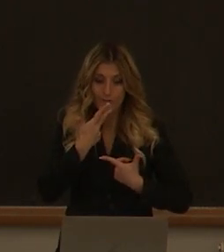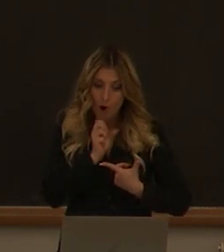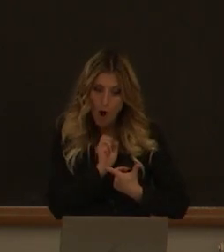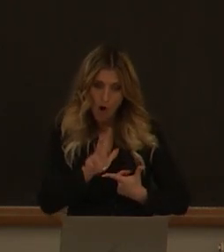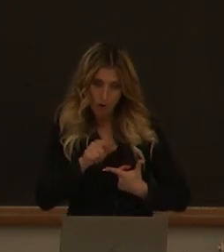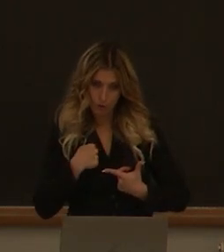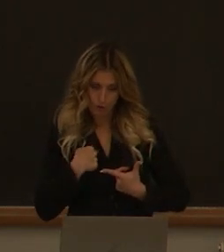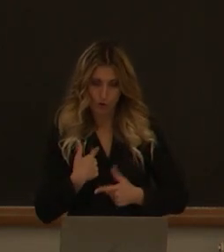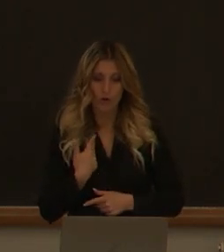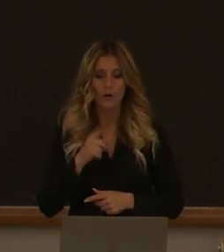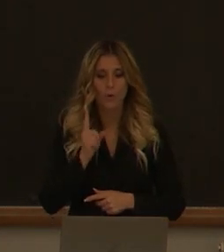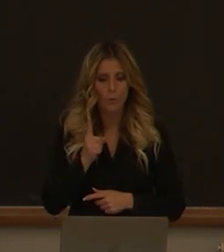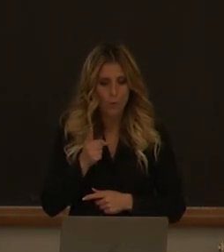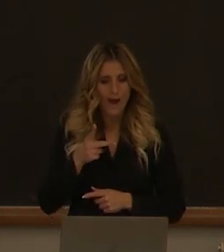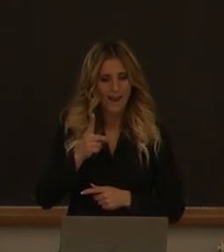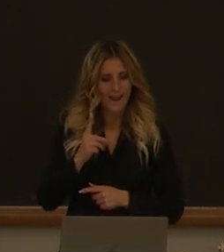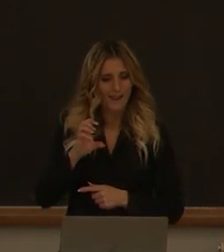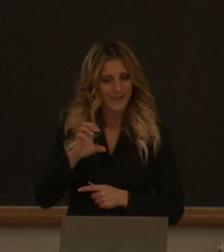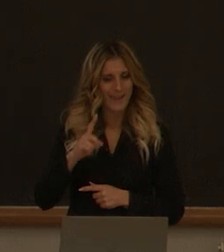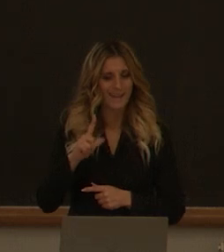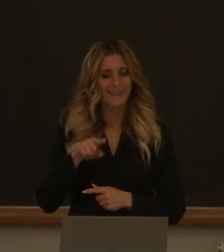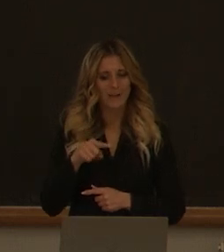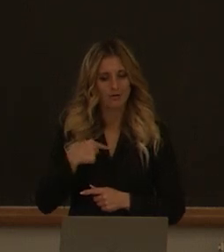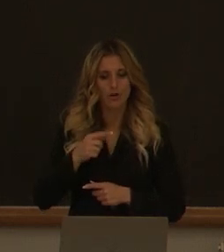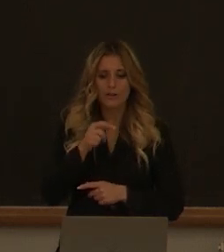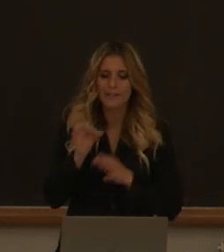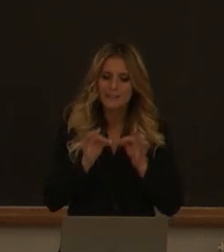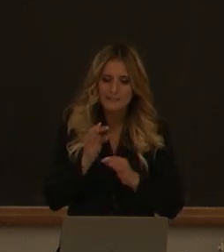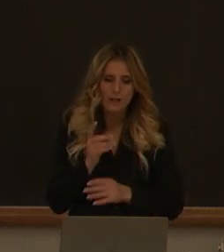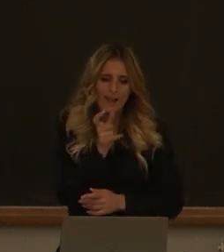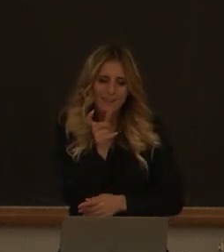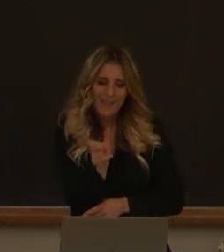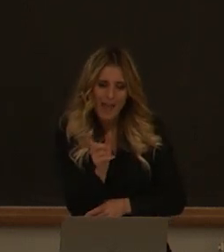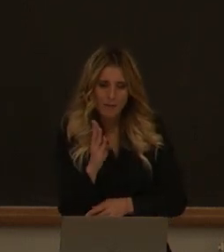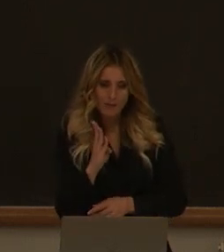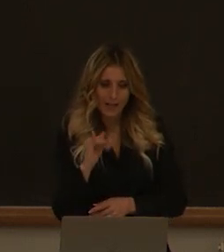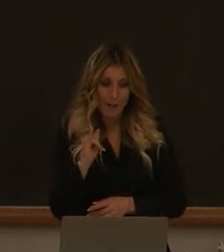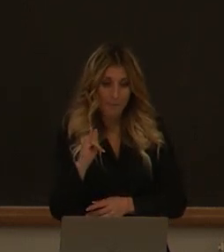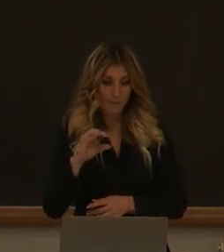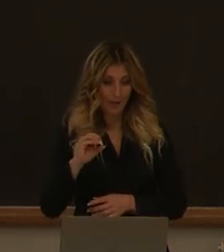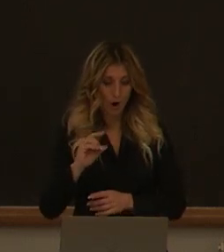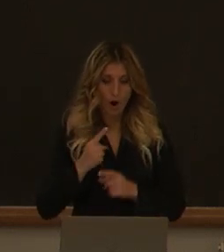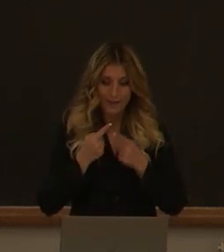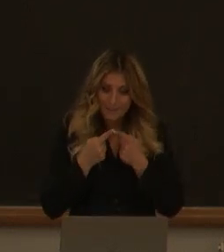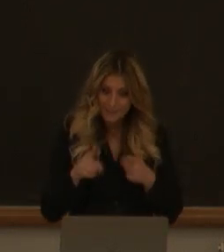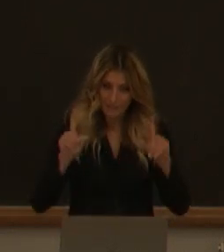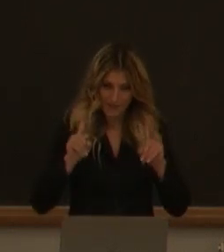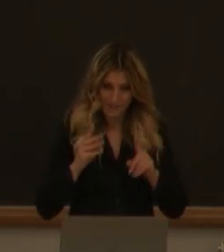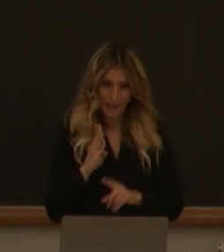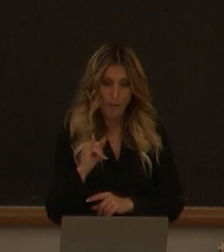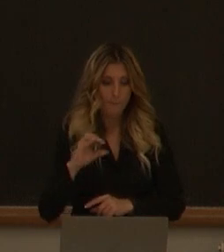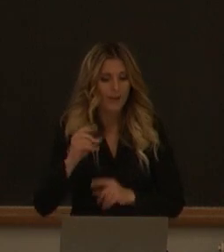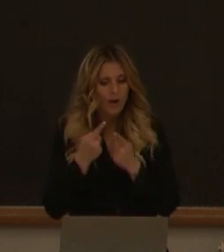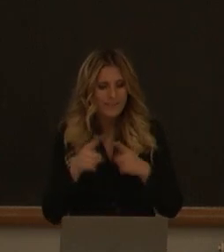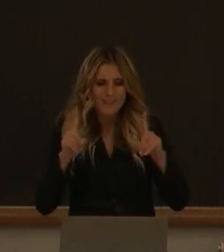voglio fare è quella della declinazione anche del termine biodiversità, ovvero intendere la biodiversità nel